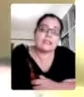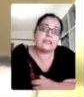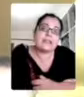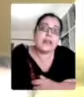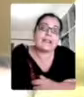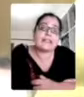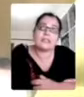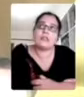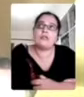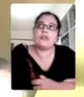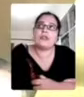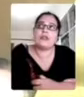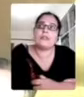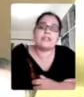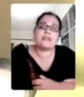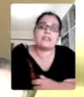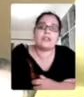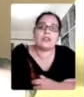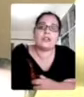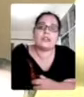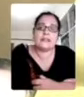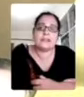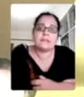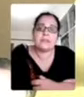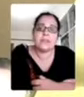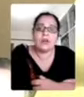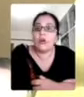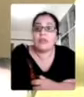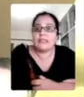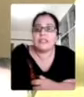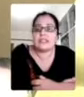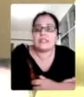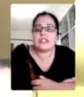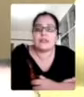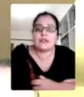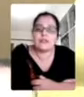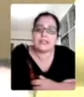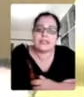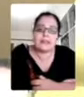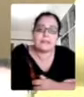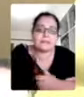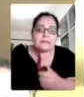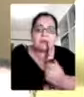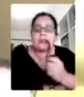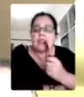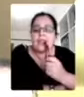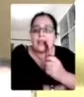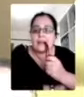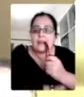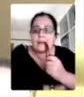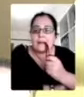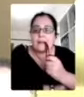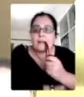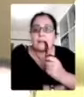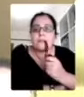alışkanlığı. Herkeste de bunu görüyorum. Kendimde de öyleydi. O olmadan çalışamıyordum mesela.